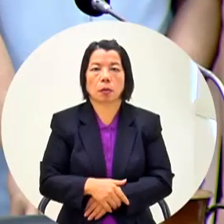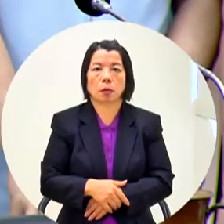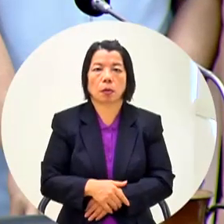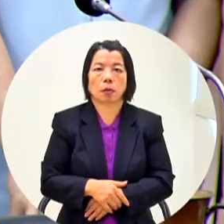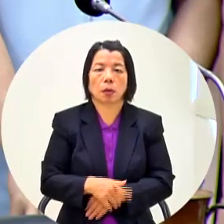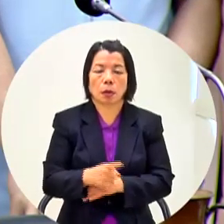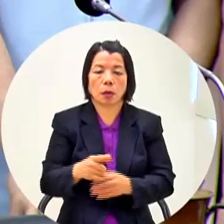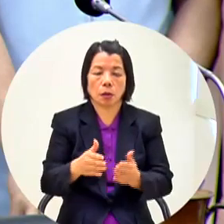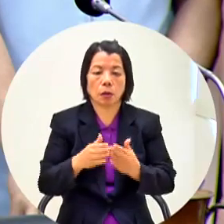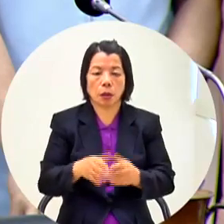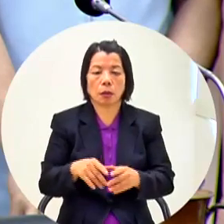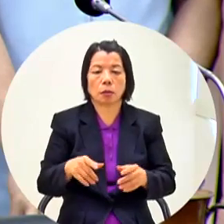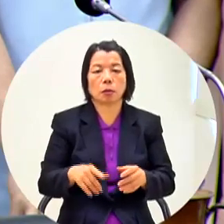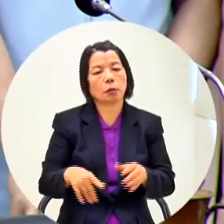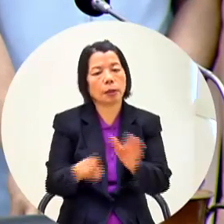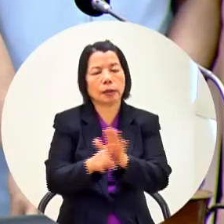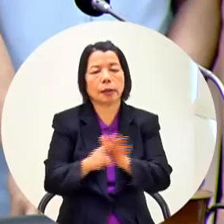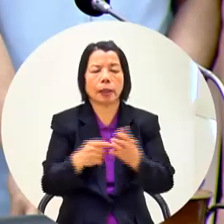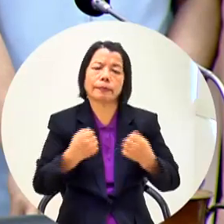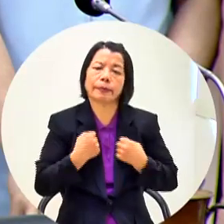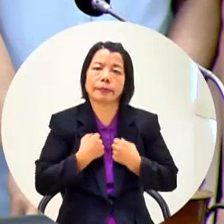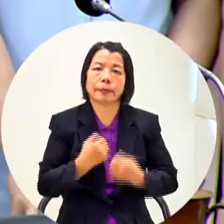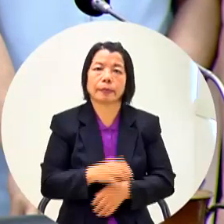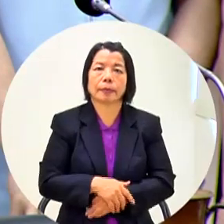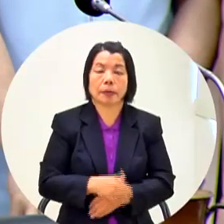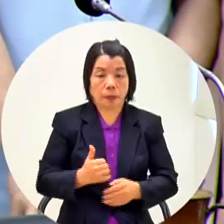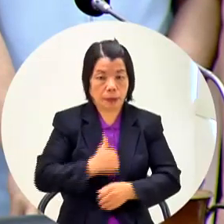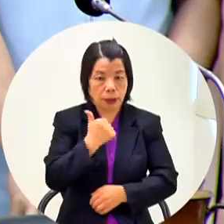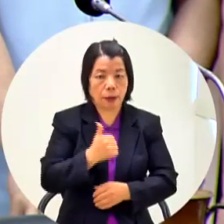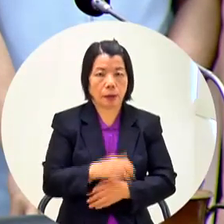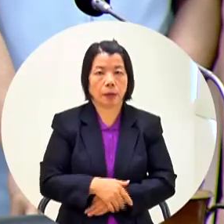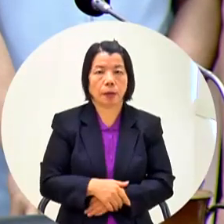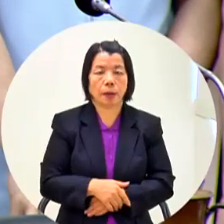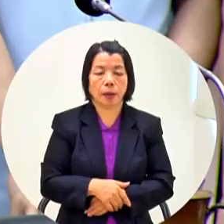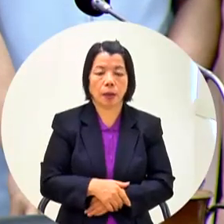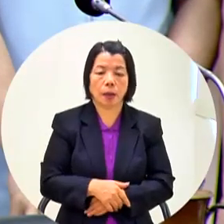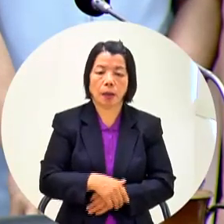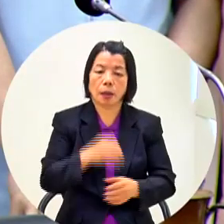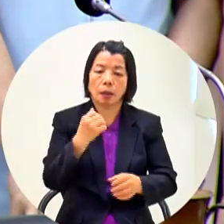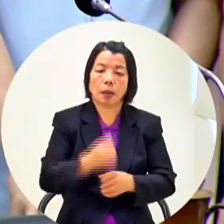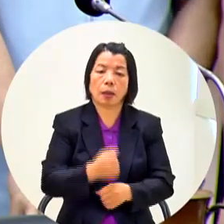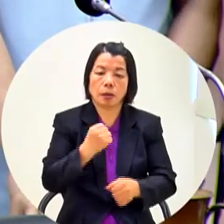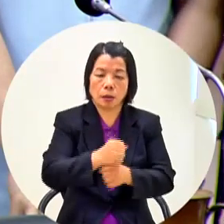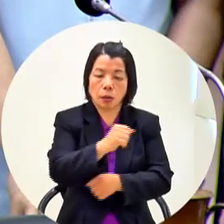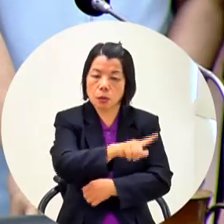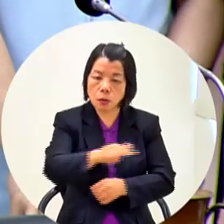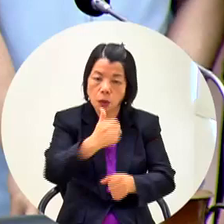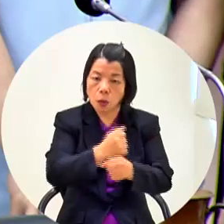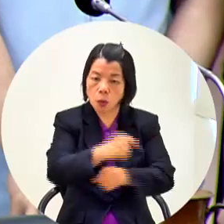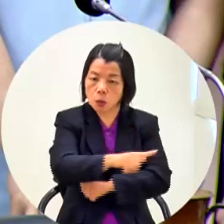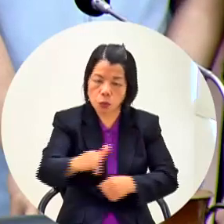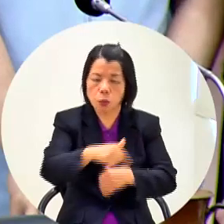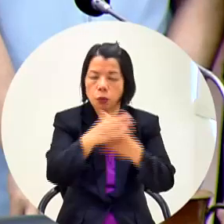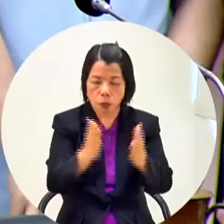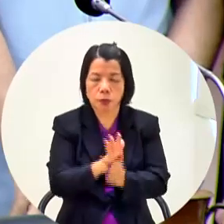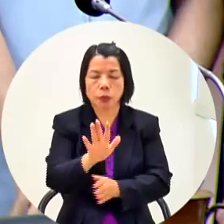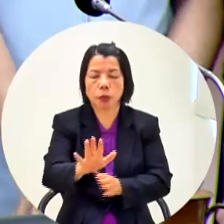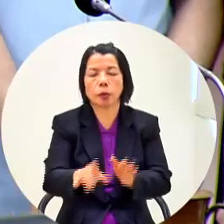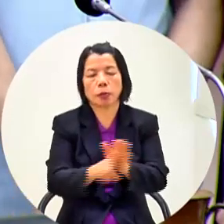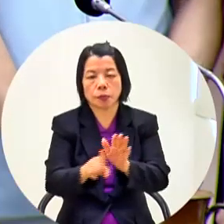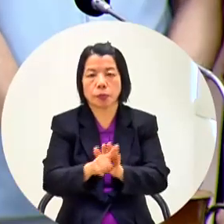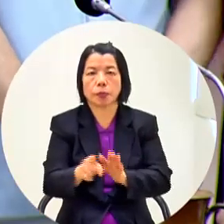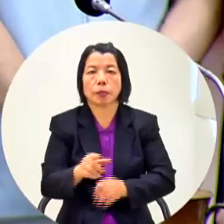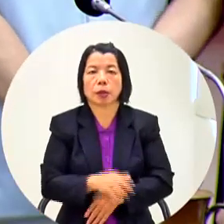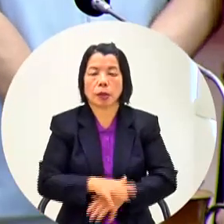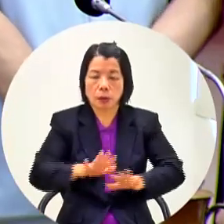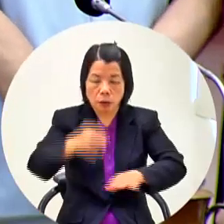纸上的演练，也有实际的道具都来做一个演练。事实上照今